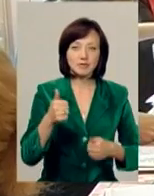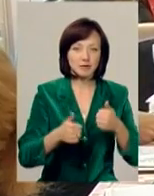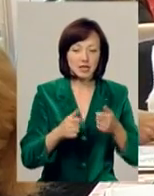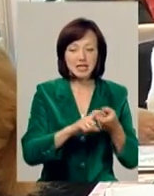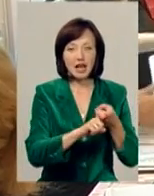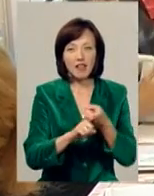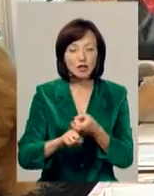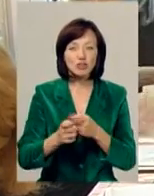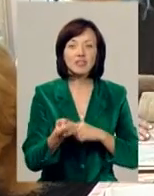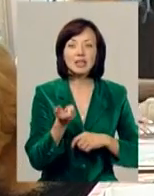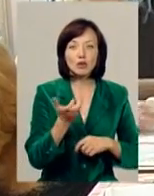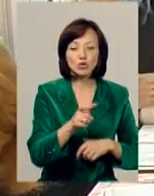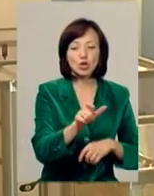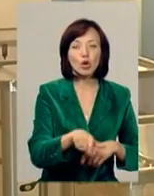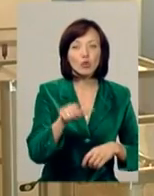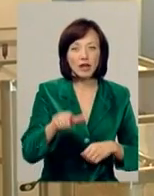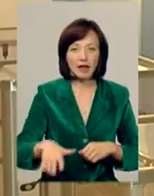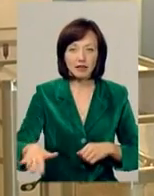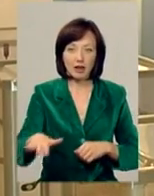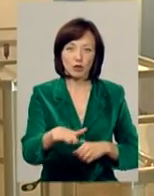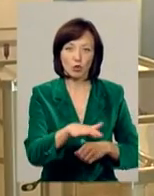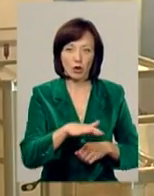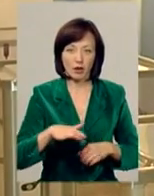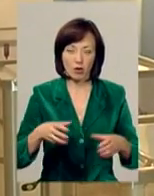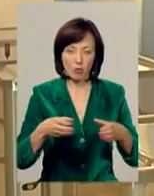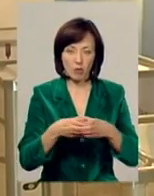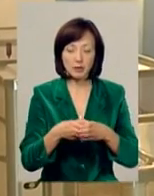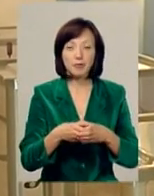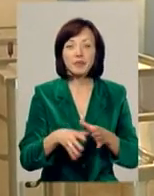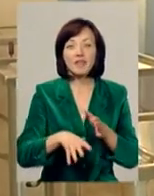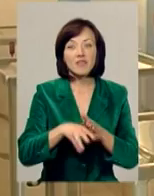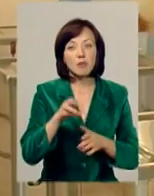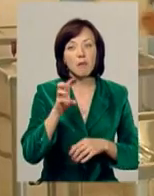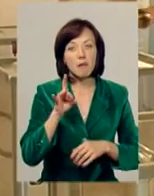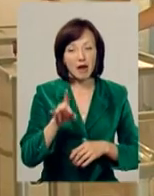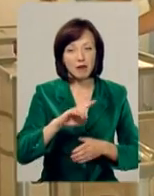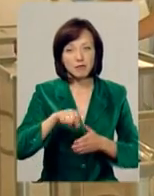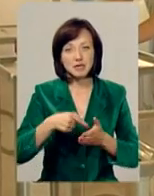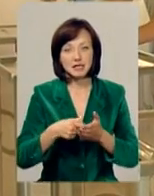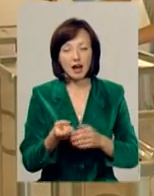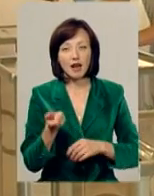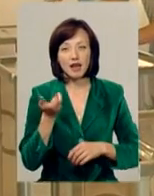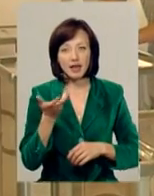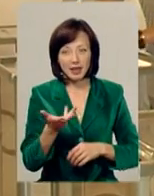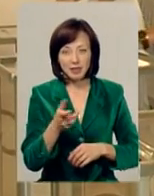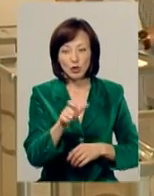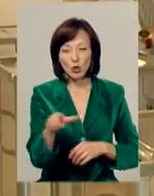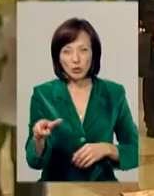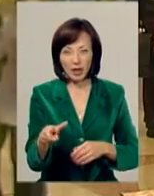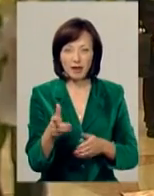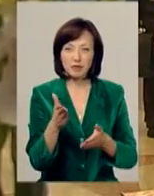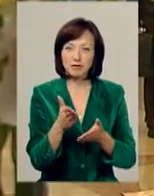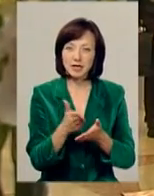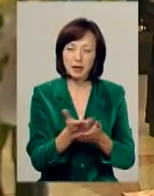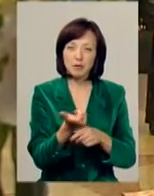залежно від кількості виборців територіальної громади вибори мерів у містах кількість виборців у яких дорівнює або